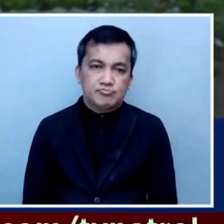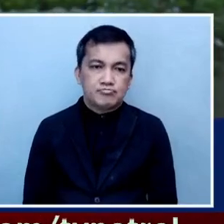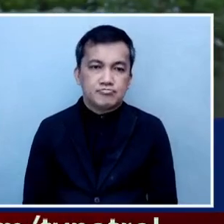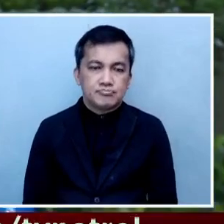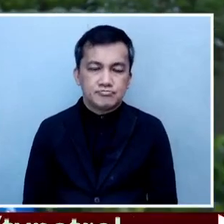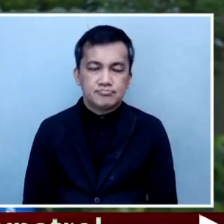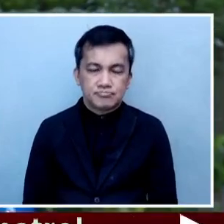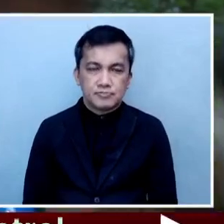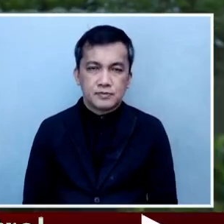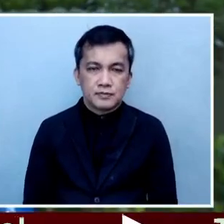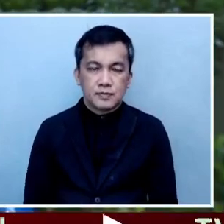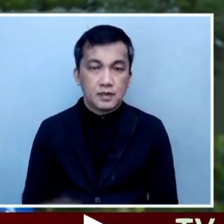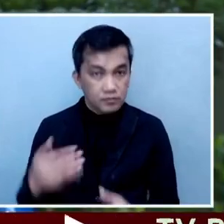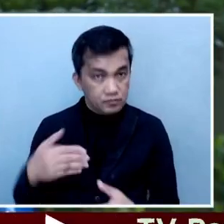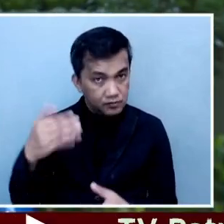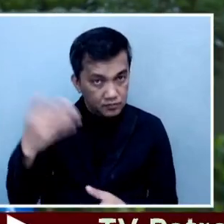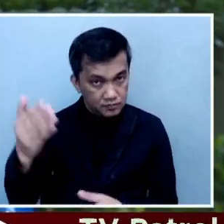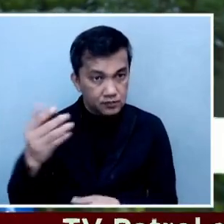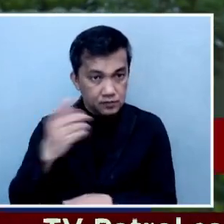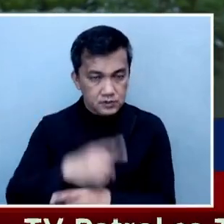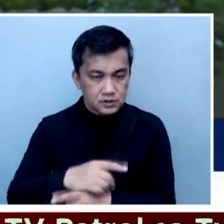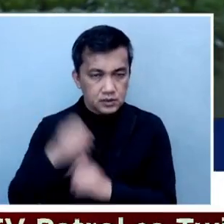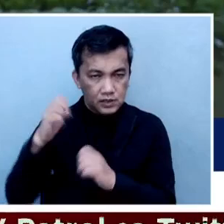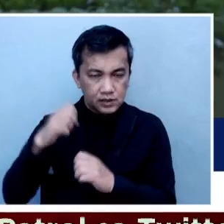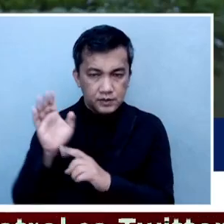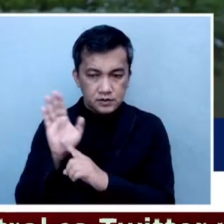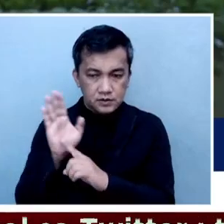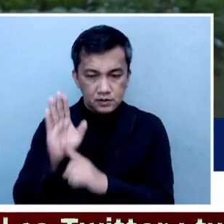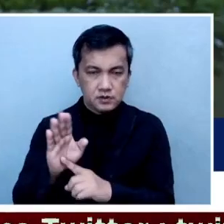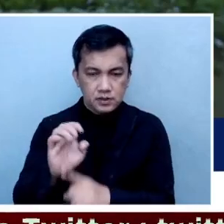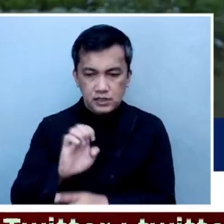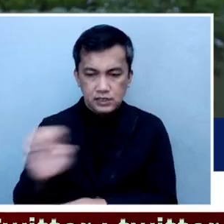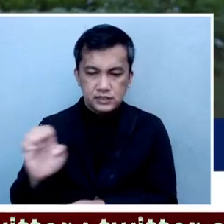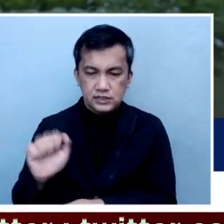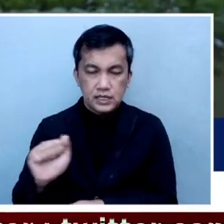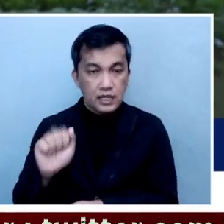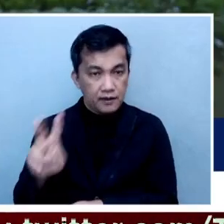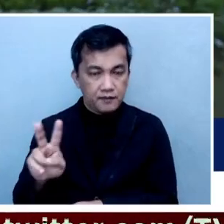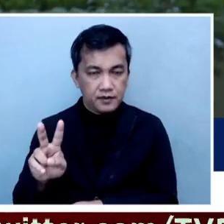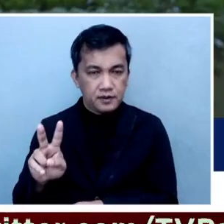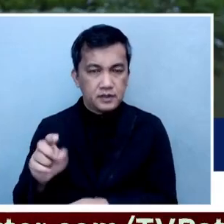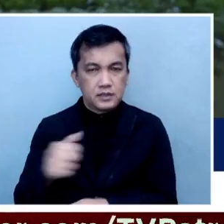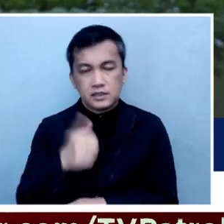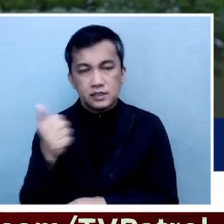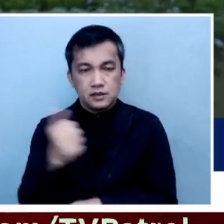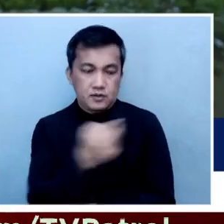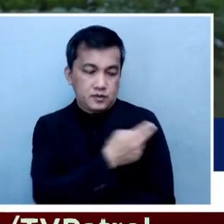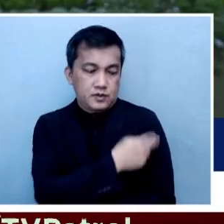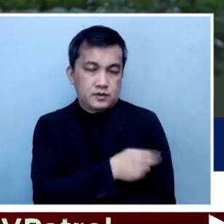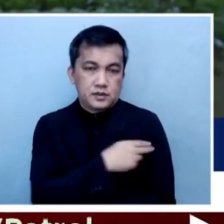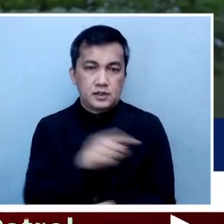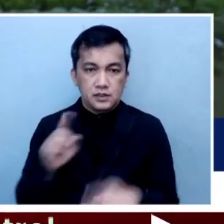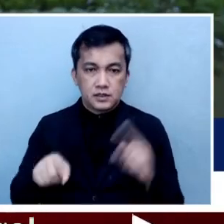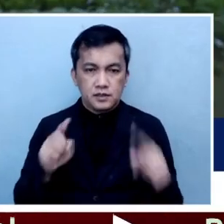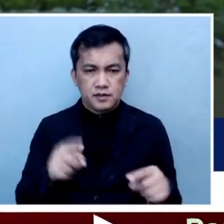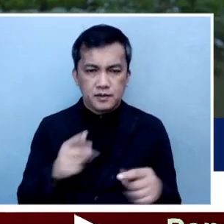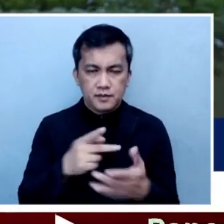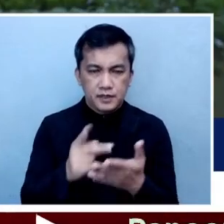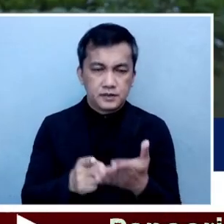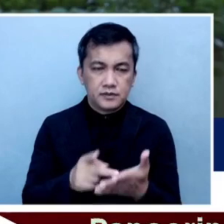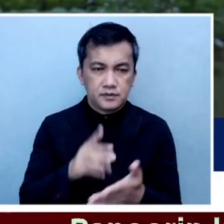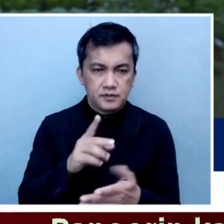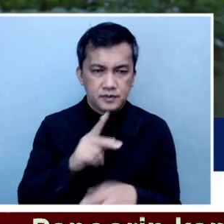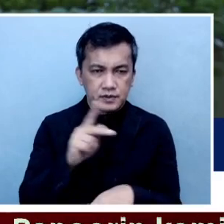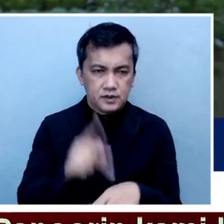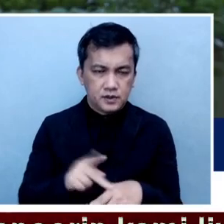Henry, sa mga susunod na araw ay inaasang ipapakita na ng East Avenue Medical Center at ng iba pang ospital sa iba't ibang bahagi ng bansa yung